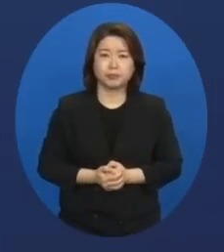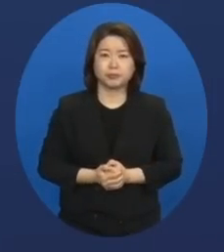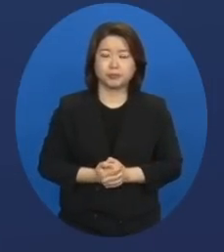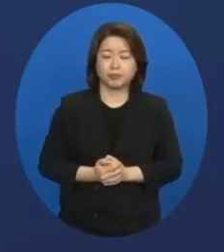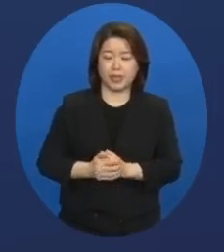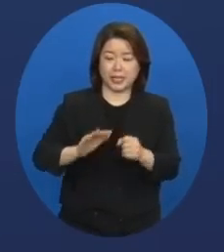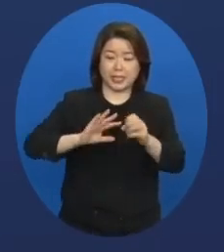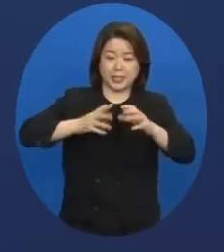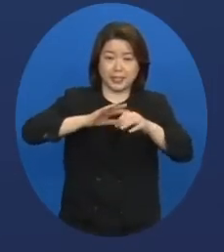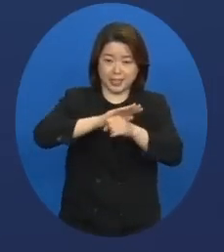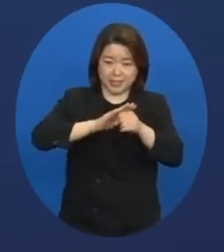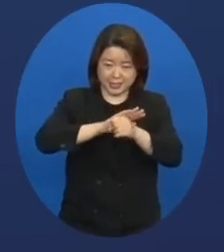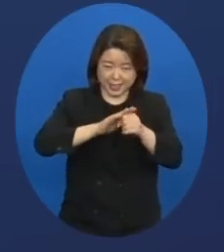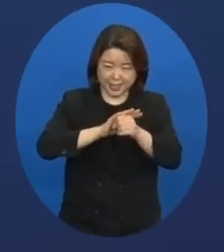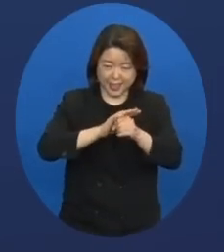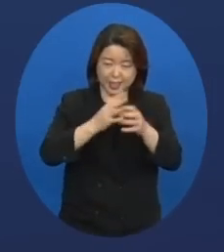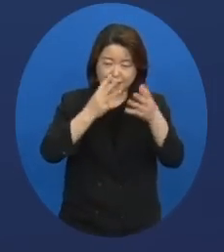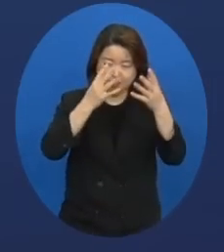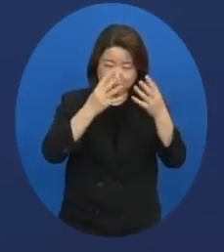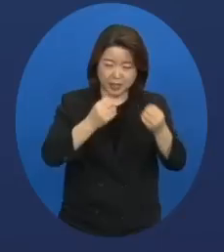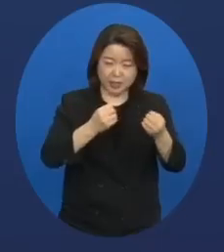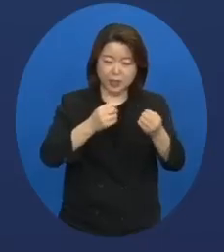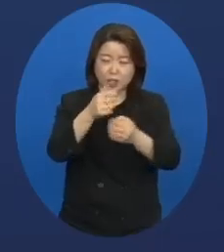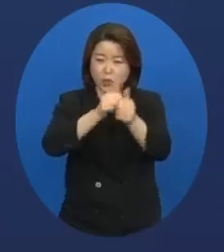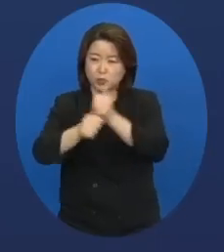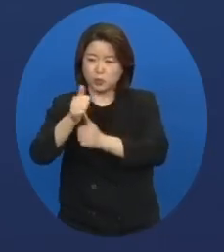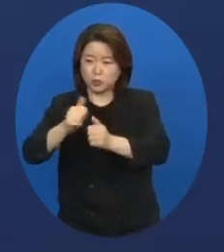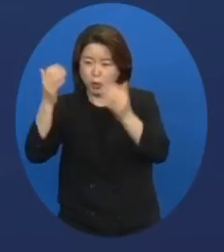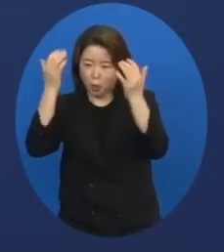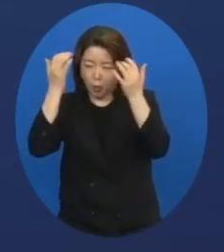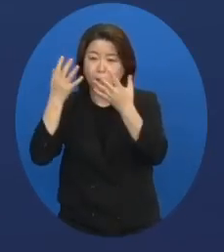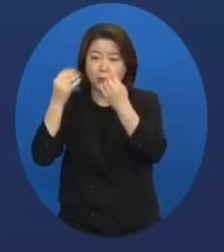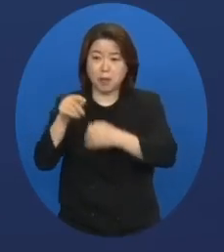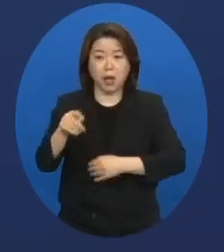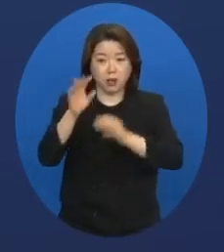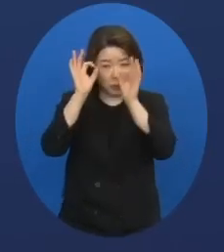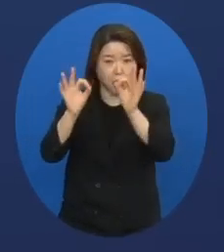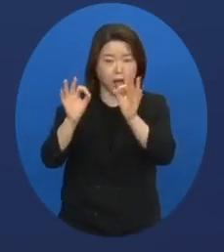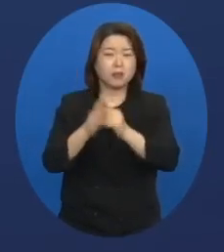애국지사들 후손들 고생 많이 하던데 실제로 정말 그렇습니다.